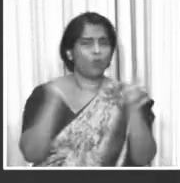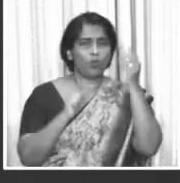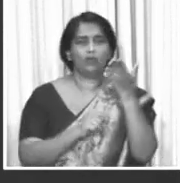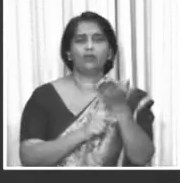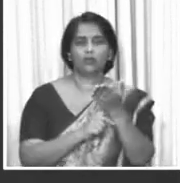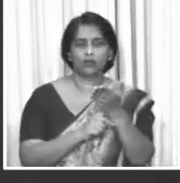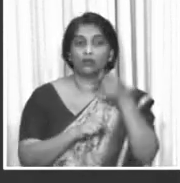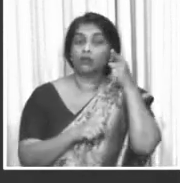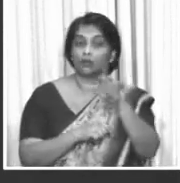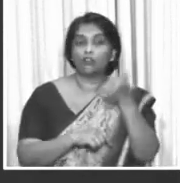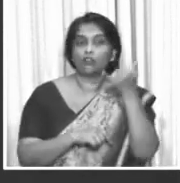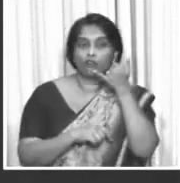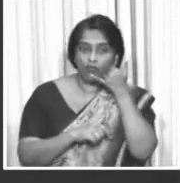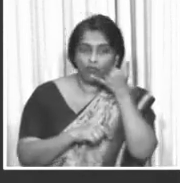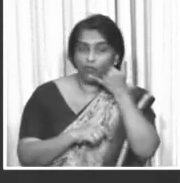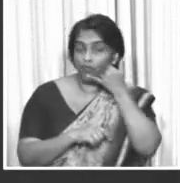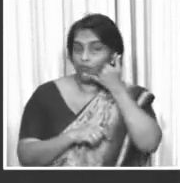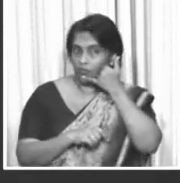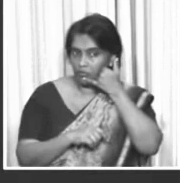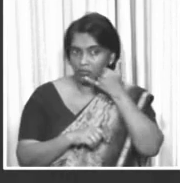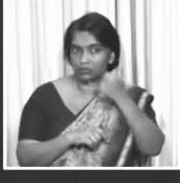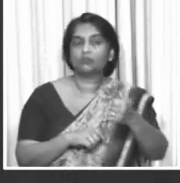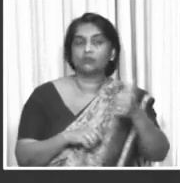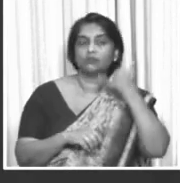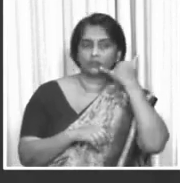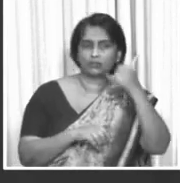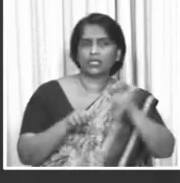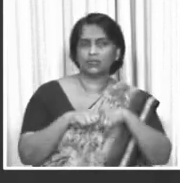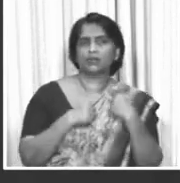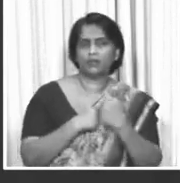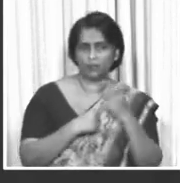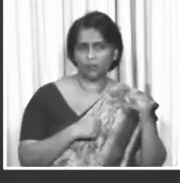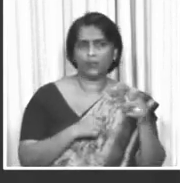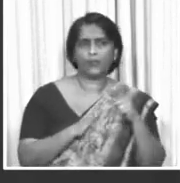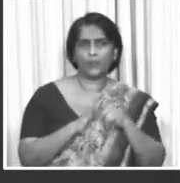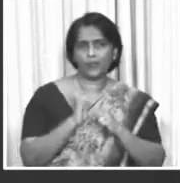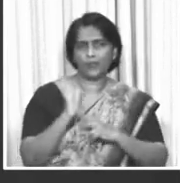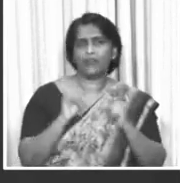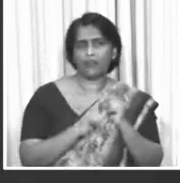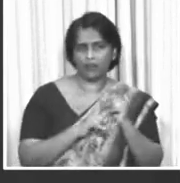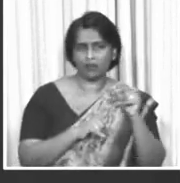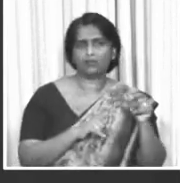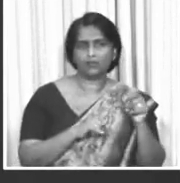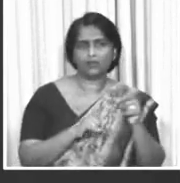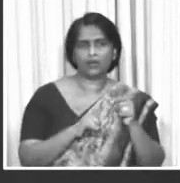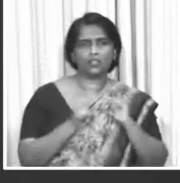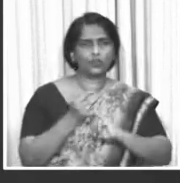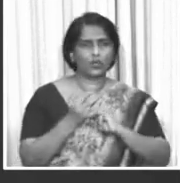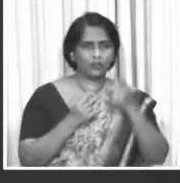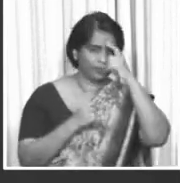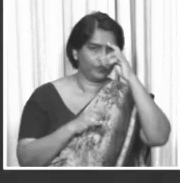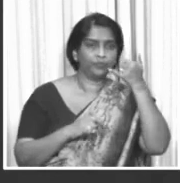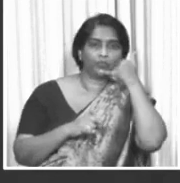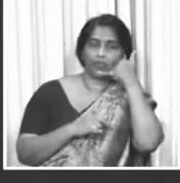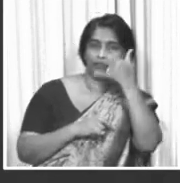ඒ අයගෙන් ඒ අයට ටෙලිෆෝන් එකක් කෝල් එකක් දීලා මෙහෙ එතරම්පි කියලා සංවිධානයක් තියෙනවා ජනතායි මුක්ති පෙරමුණ කරන අර සඳුන් හෙත්ති හිටපු මන්ත්‍රීතුමා